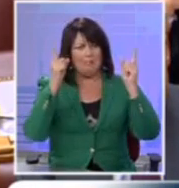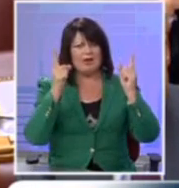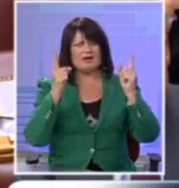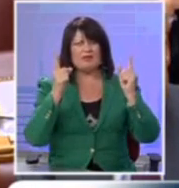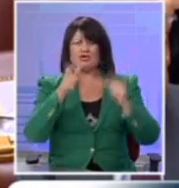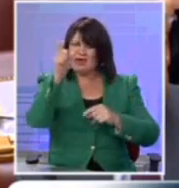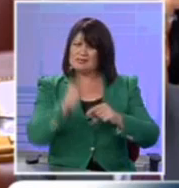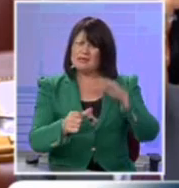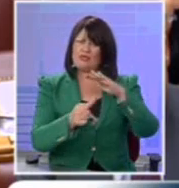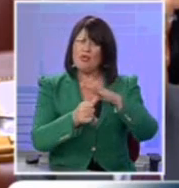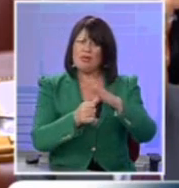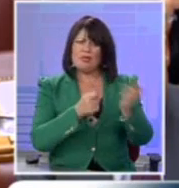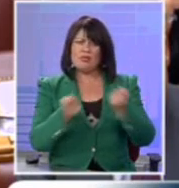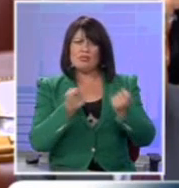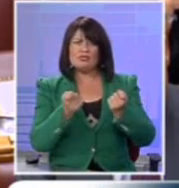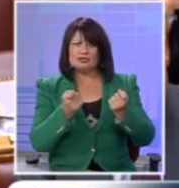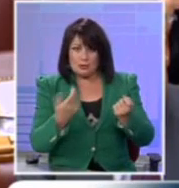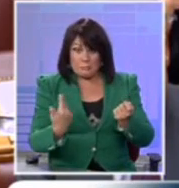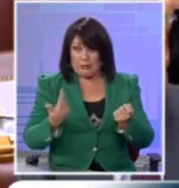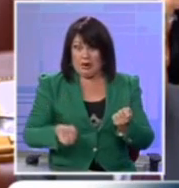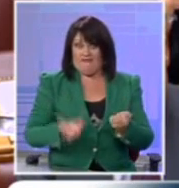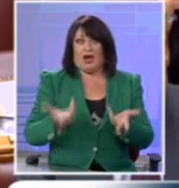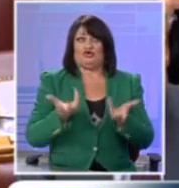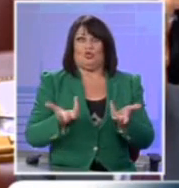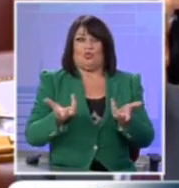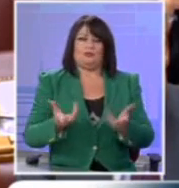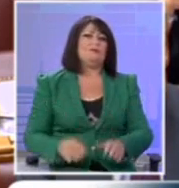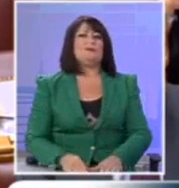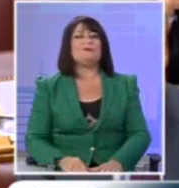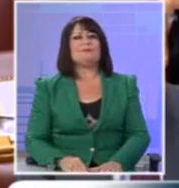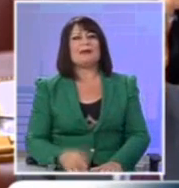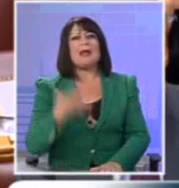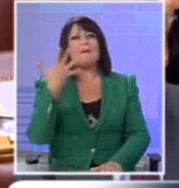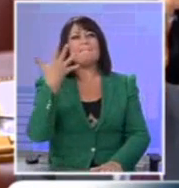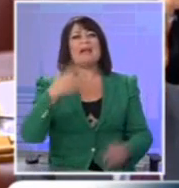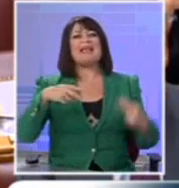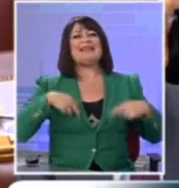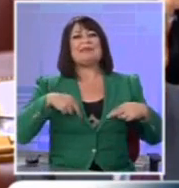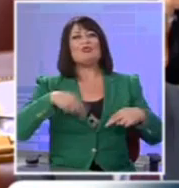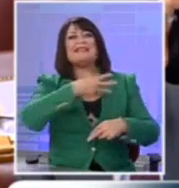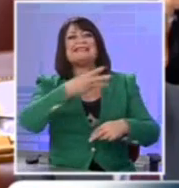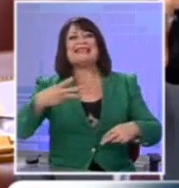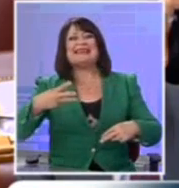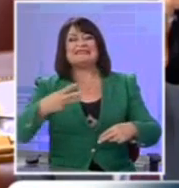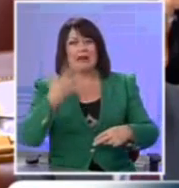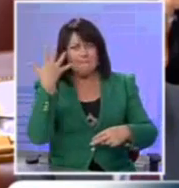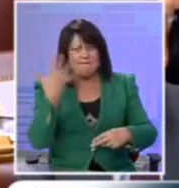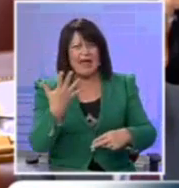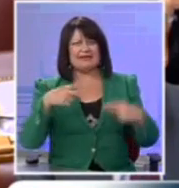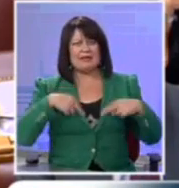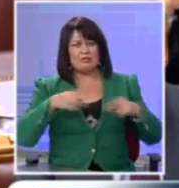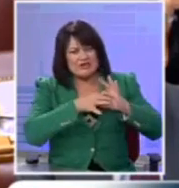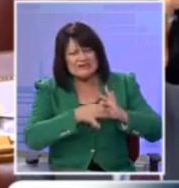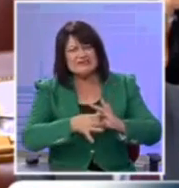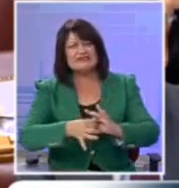συμβαίνει στη δική σας Προεδρία και στην έναρξή της. Έχουν μιλήσει συνεχόμενα 5 υπουργοί του ΣΥΡΙΖΑ. 5 υπουργοί,